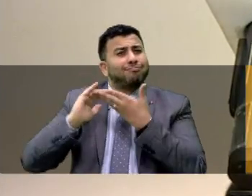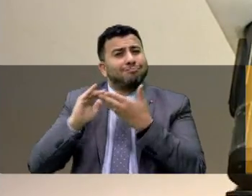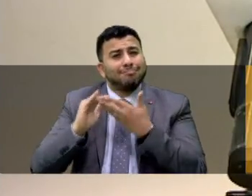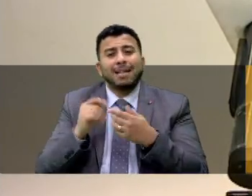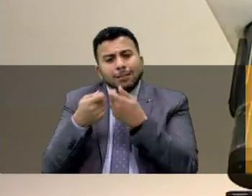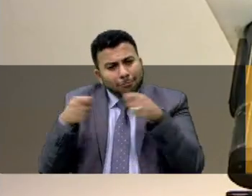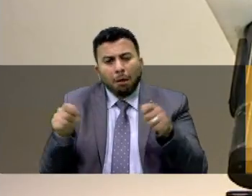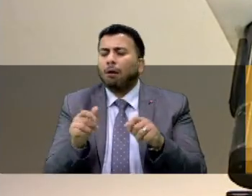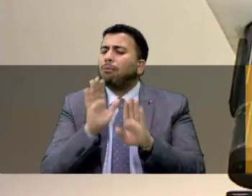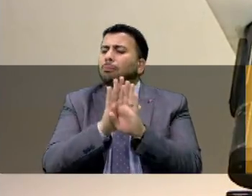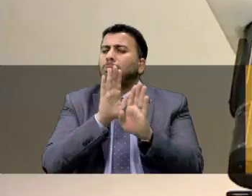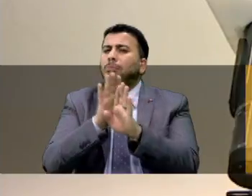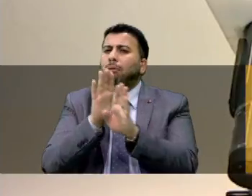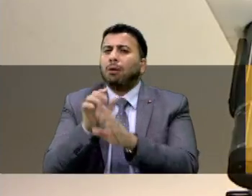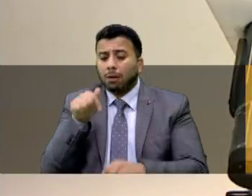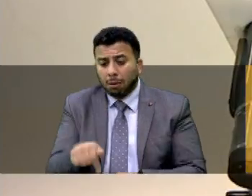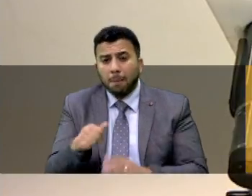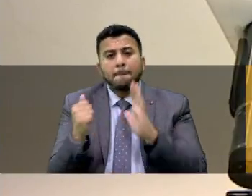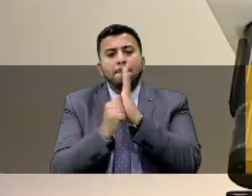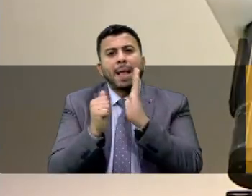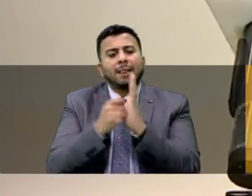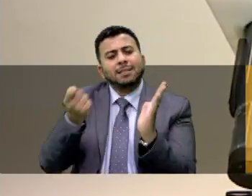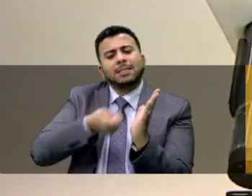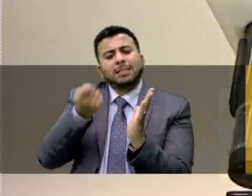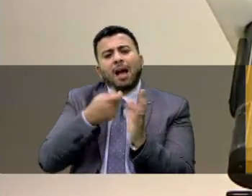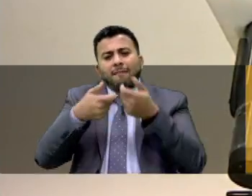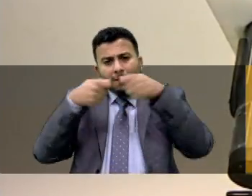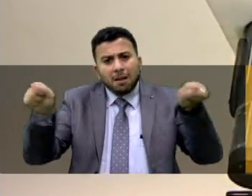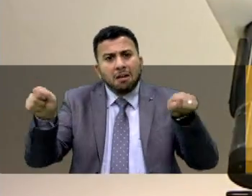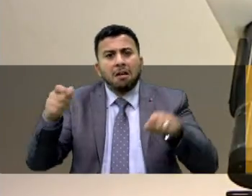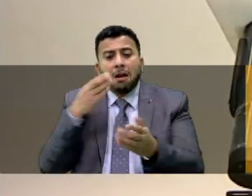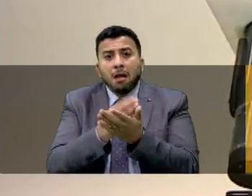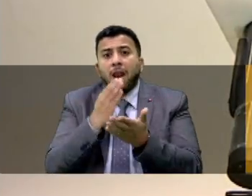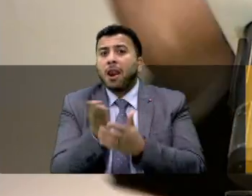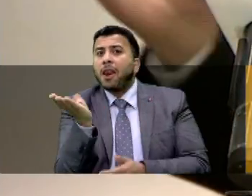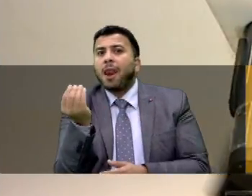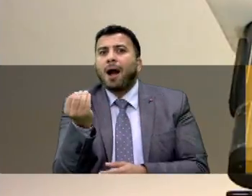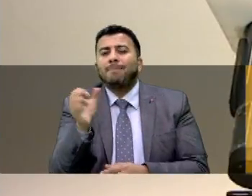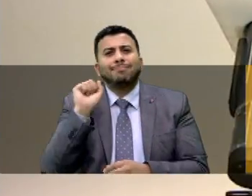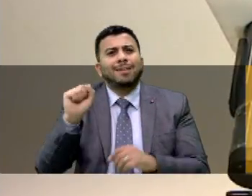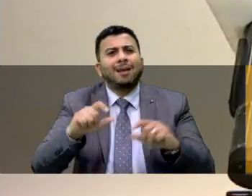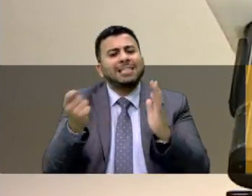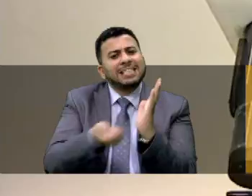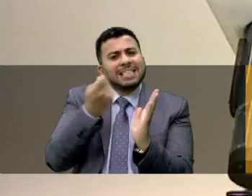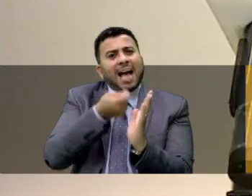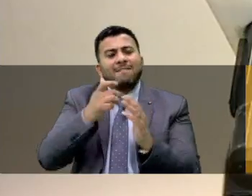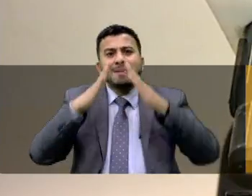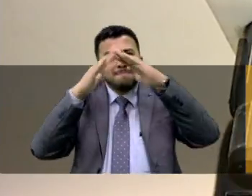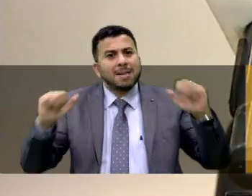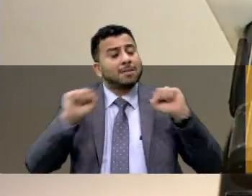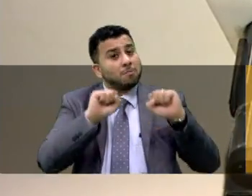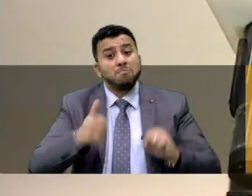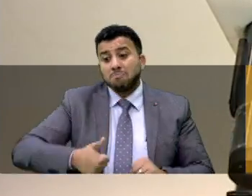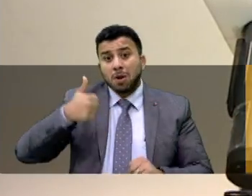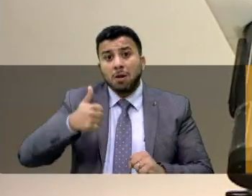المجالات، فاليوم يزورنا في بيت الصحفيين أعرق وأهم نقابة للصحفيين في الوطن العربي ليفتتح إنجازا